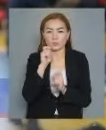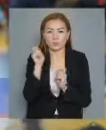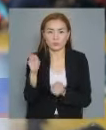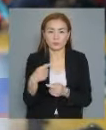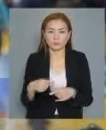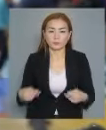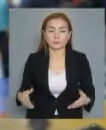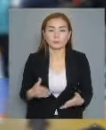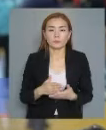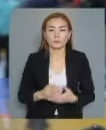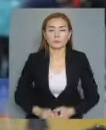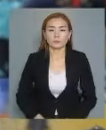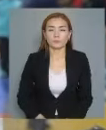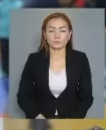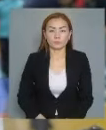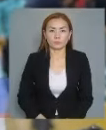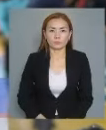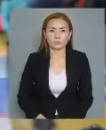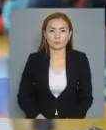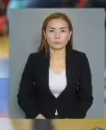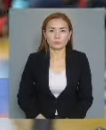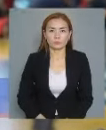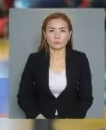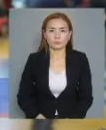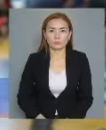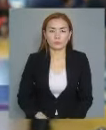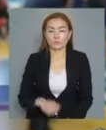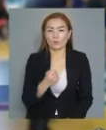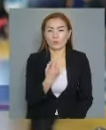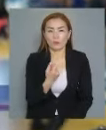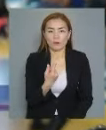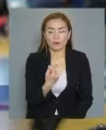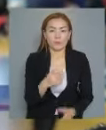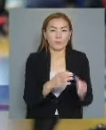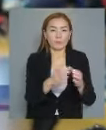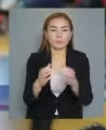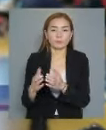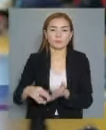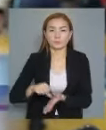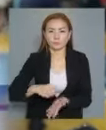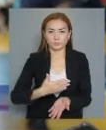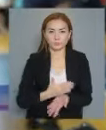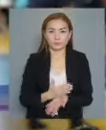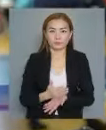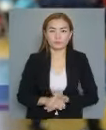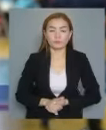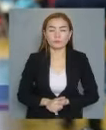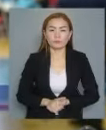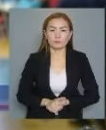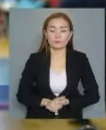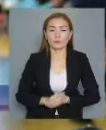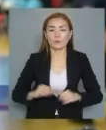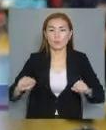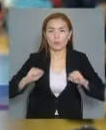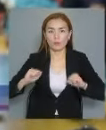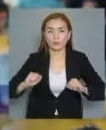мен марапаттар табысталды. Қазіргі таңда осы 11 команда қатысып жатыр. Сол спорттық